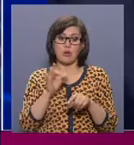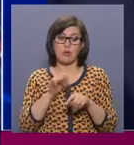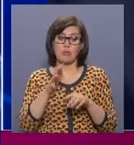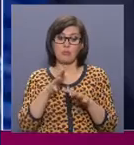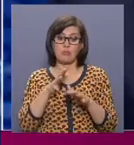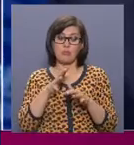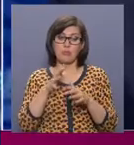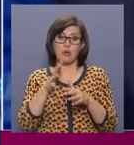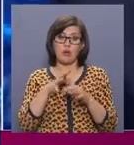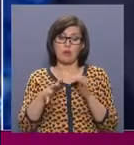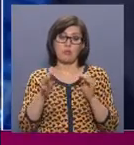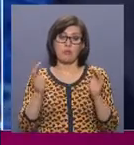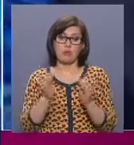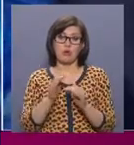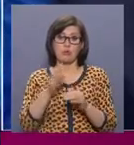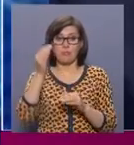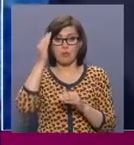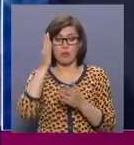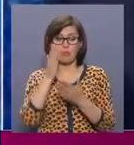шығын азаяды деп есептеймін.